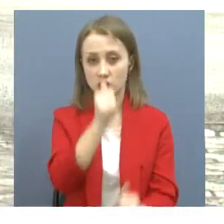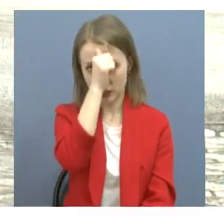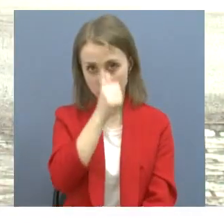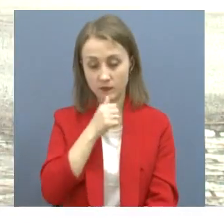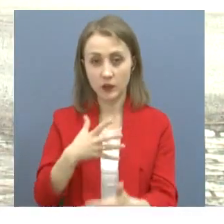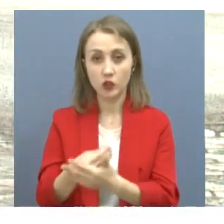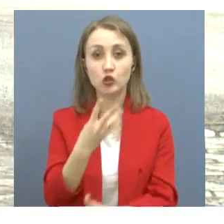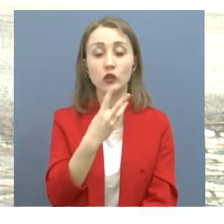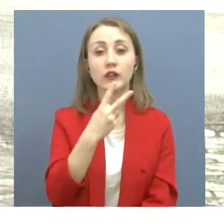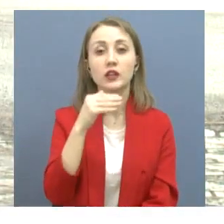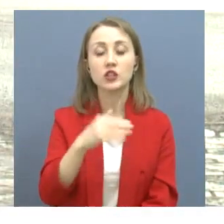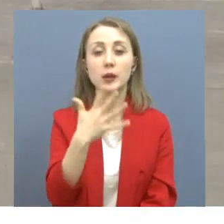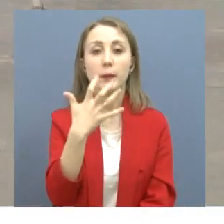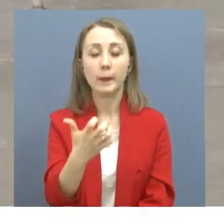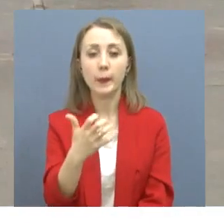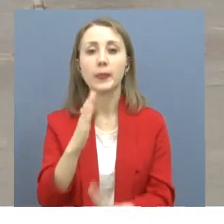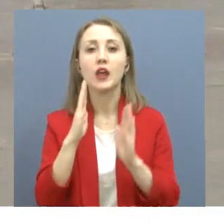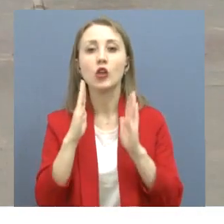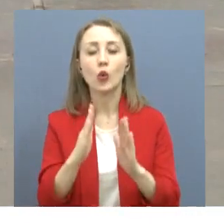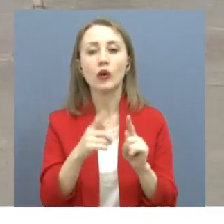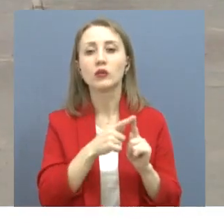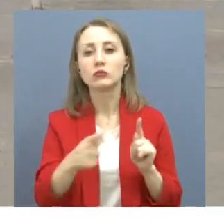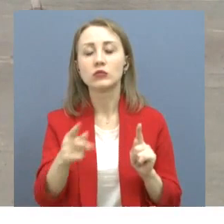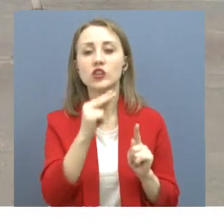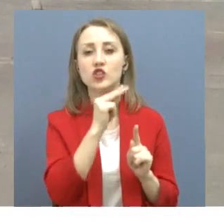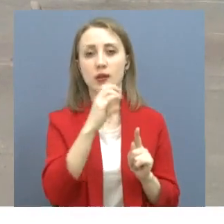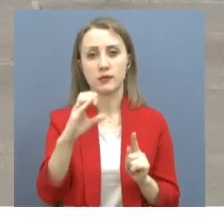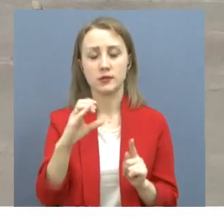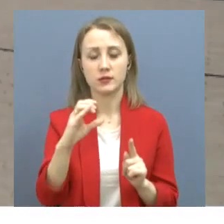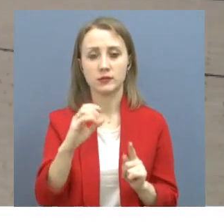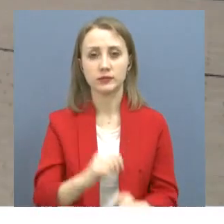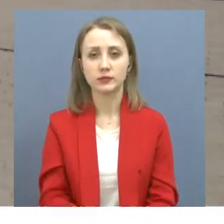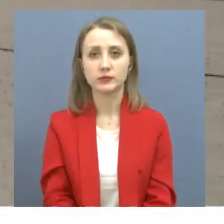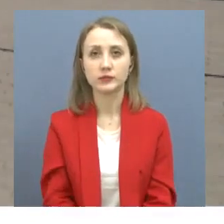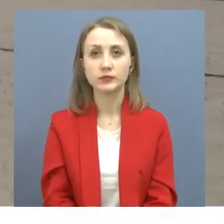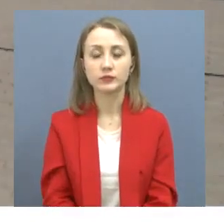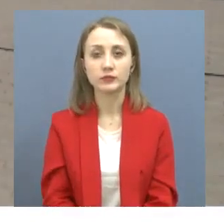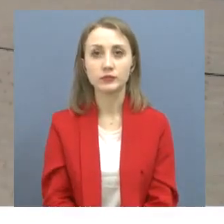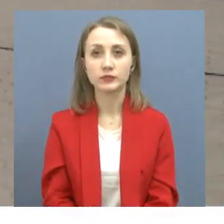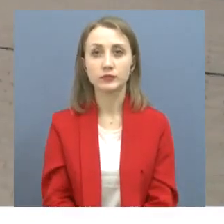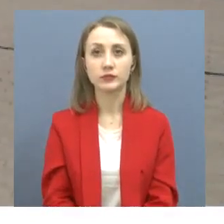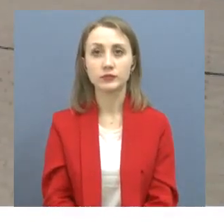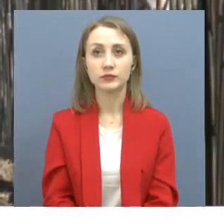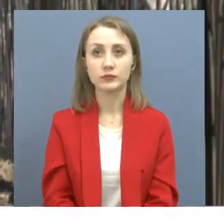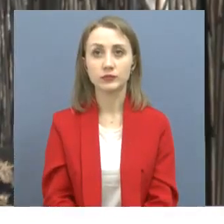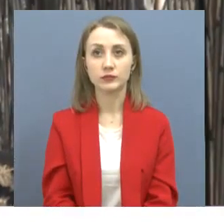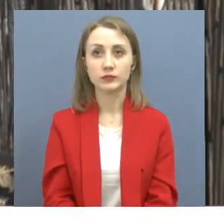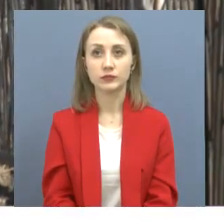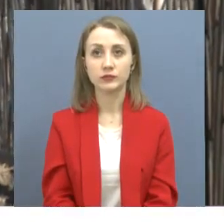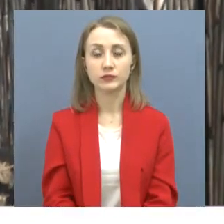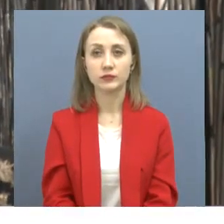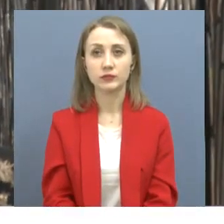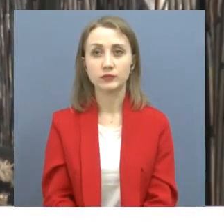42,5 тысячи тенге назначается на весь период чрезвычайного положения. Жамал Габдуллина, Айгуль Узекова, Эрмек